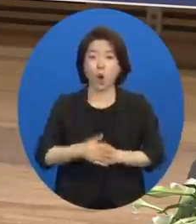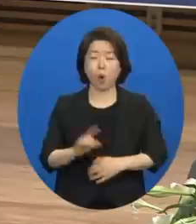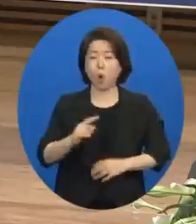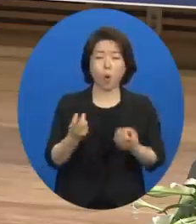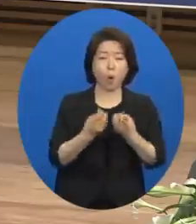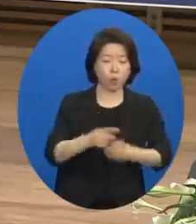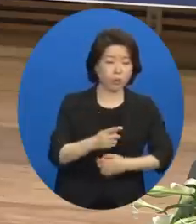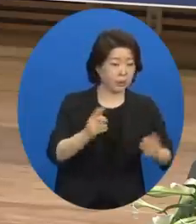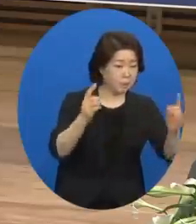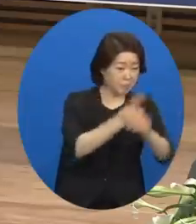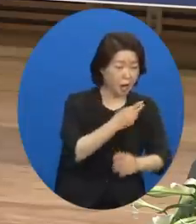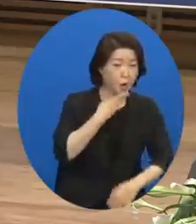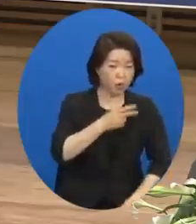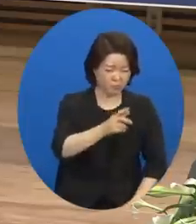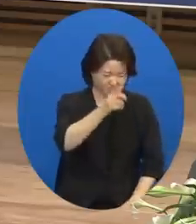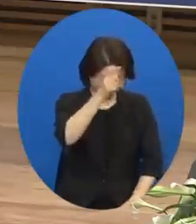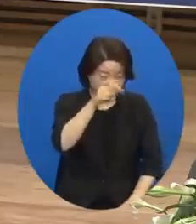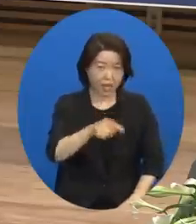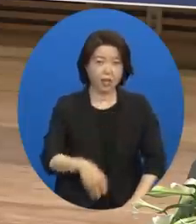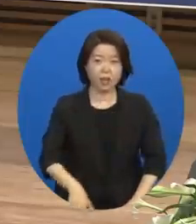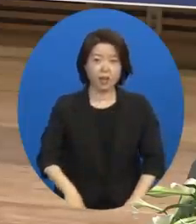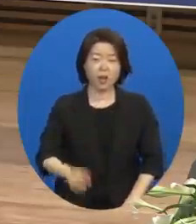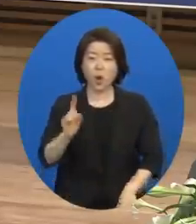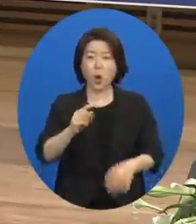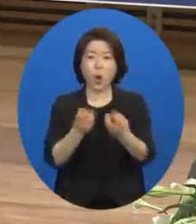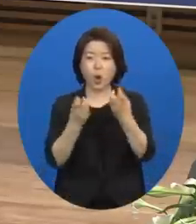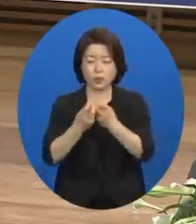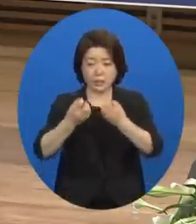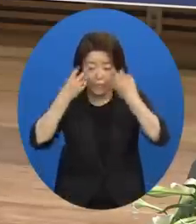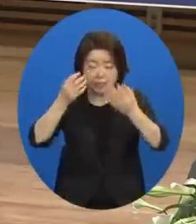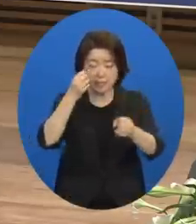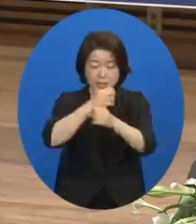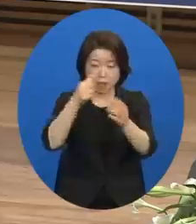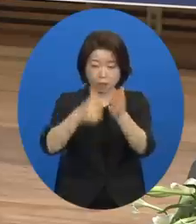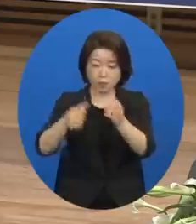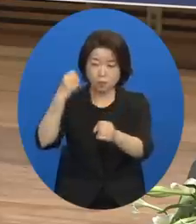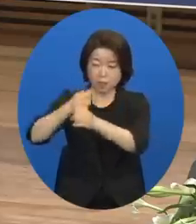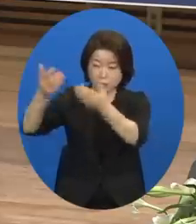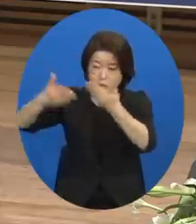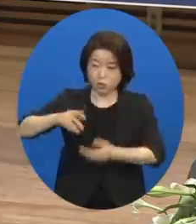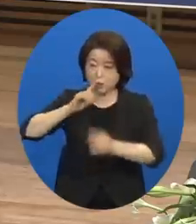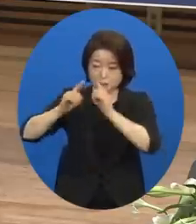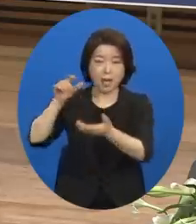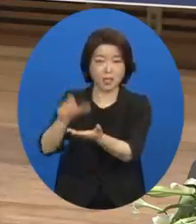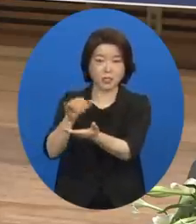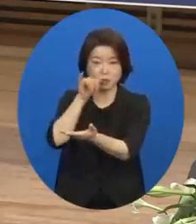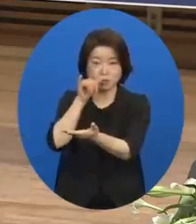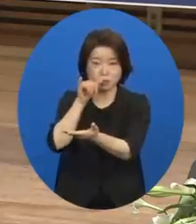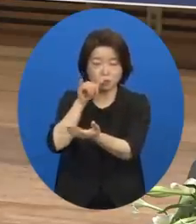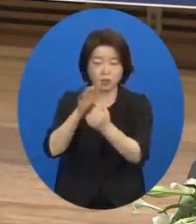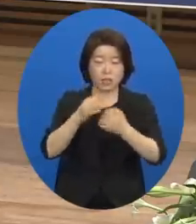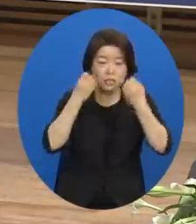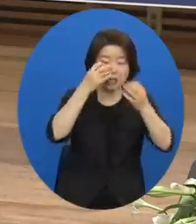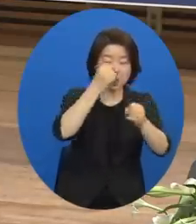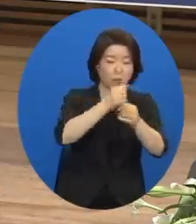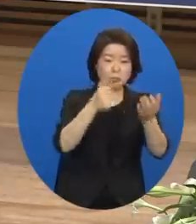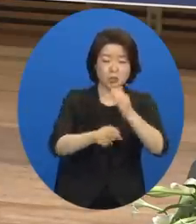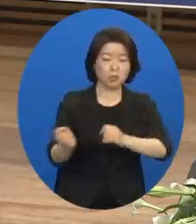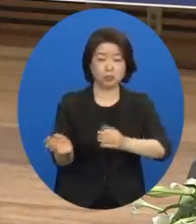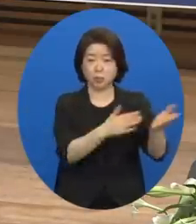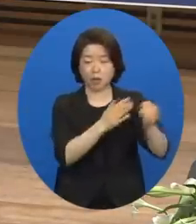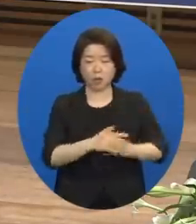이렇게 안 변하고 어떻게 이렇게 새로운 피조물을 만들어주시겠다는데 새로운 피조물을 그만둬놓고